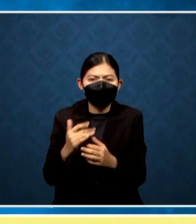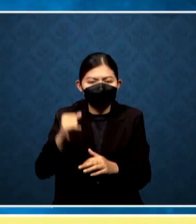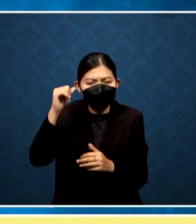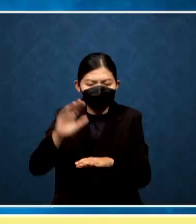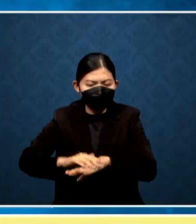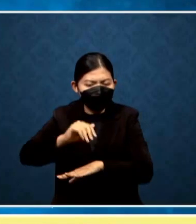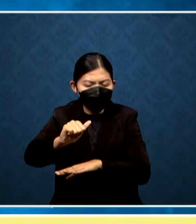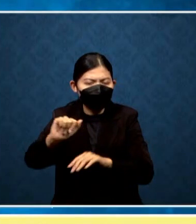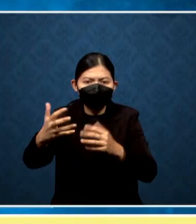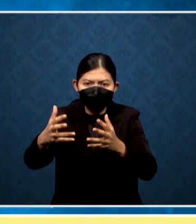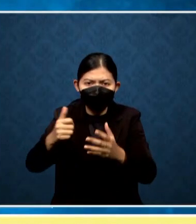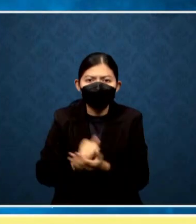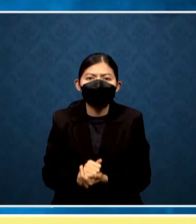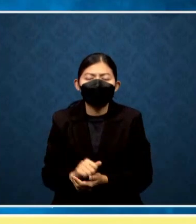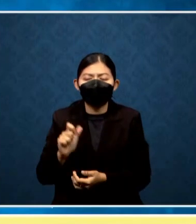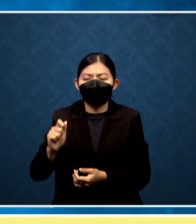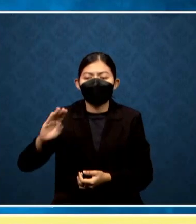ธ ธ ธ ธ ธ